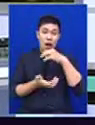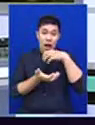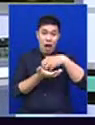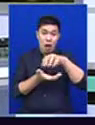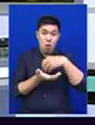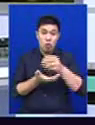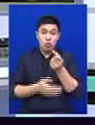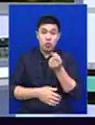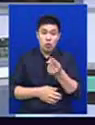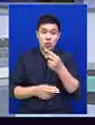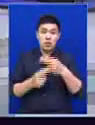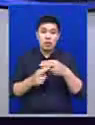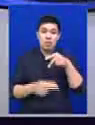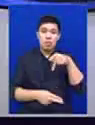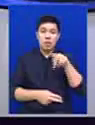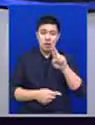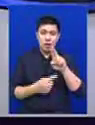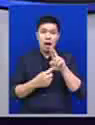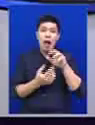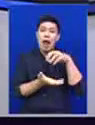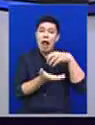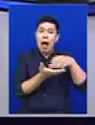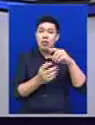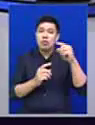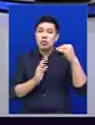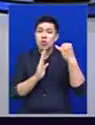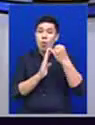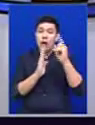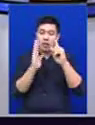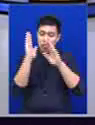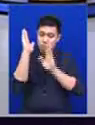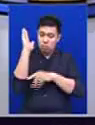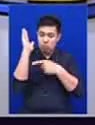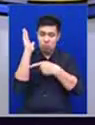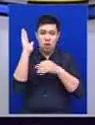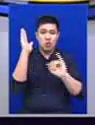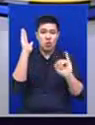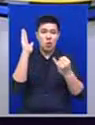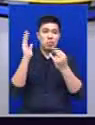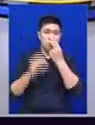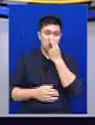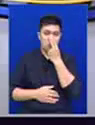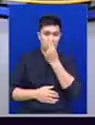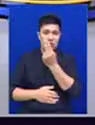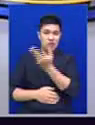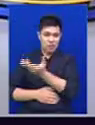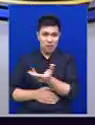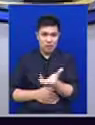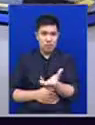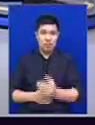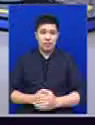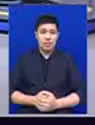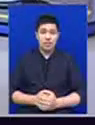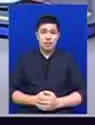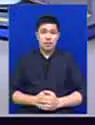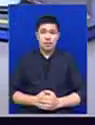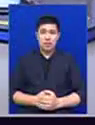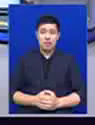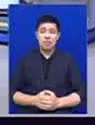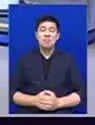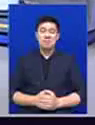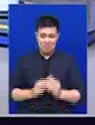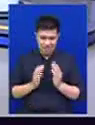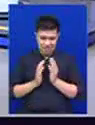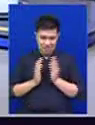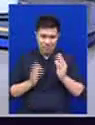พัทราพรมาลาโสนะครับรายงานสดจากจังหวัดประจวบคีรีขันธ์ครับคุณพัทราพรเชิญครับ ขอบคุณค่ะคุ